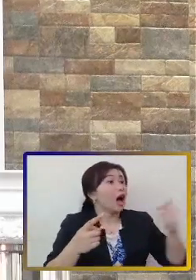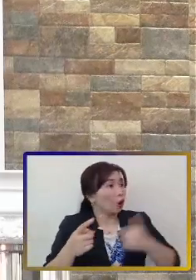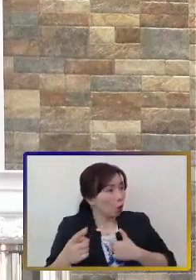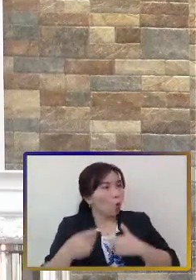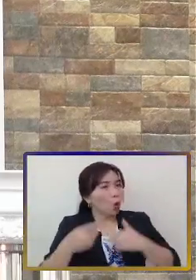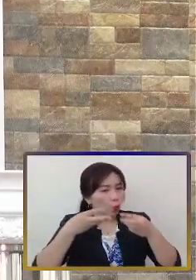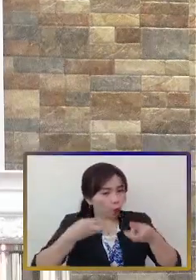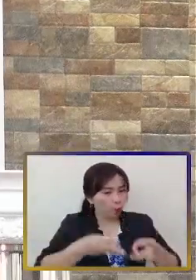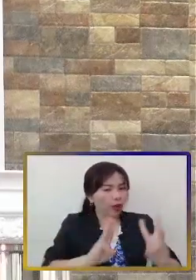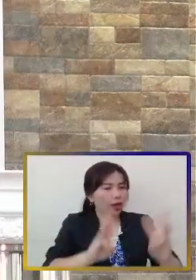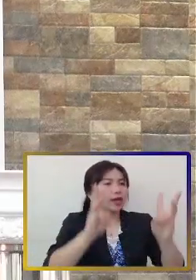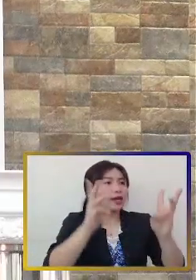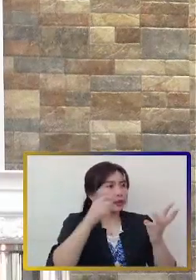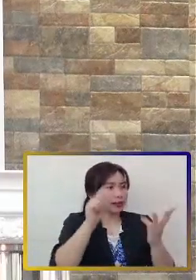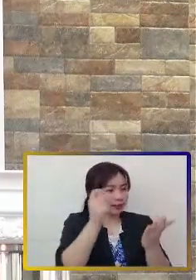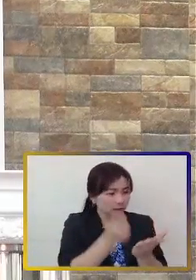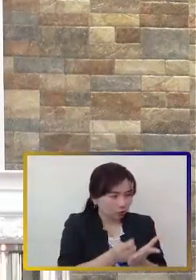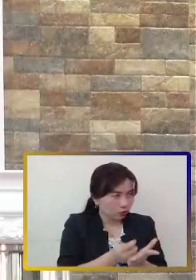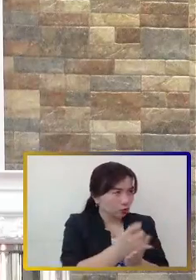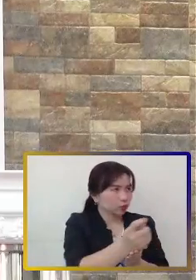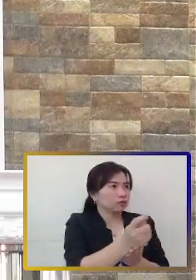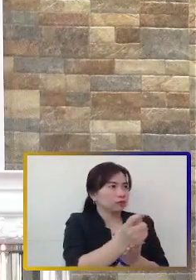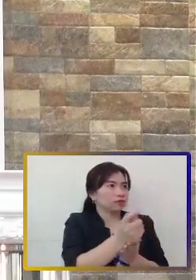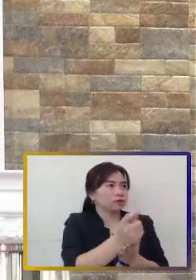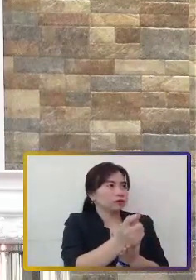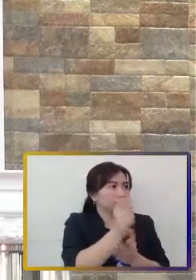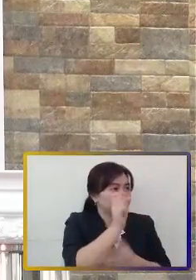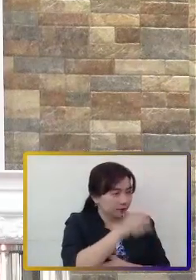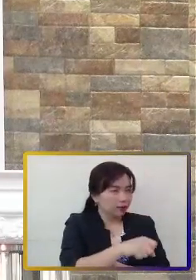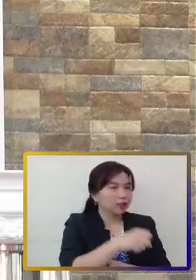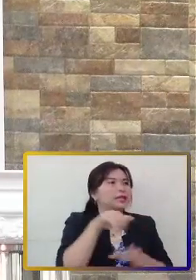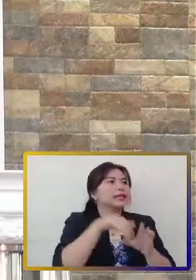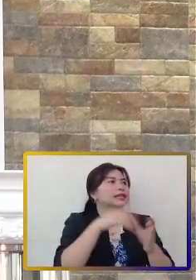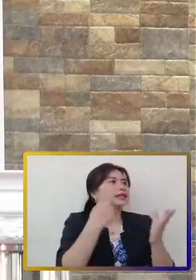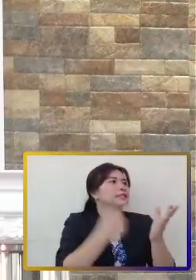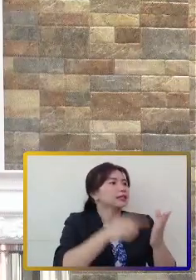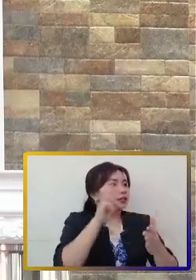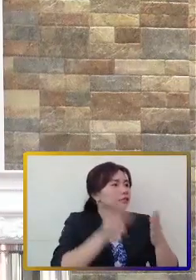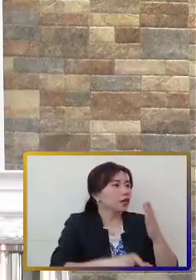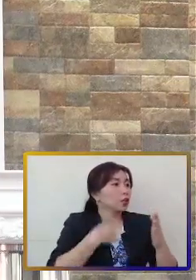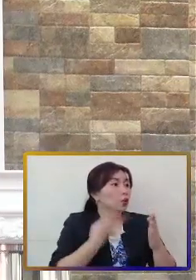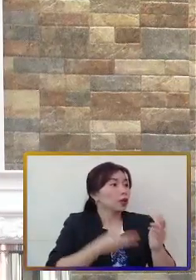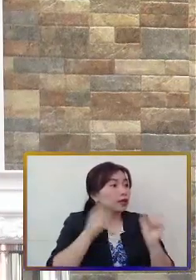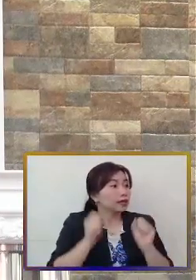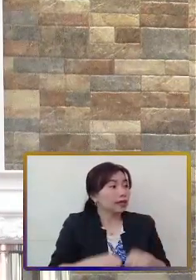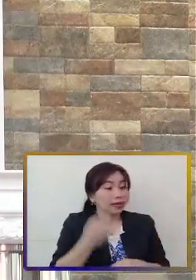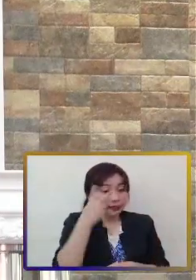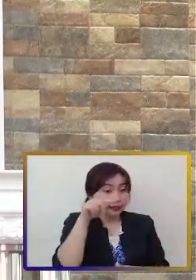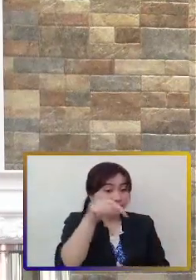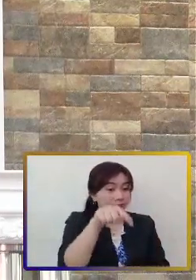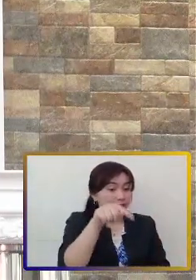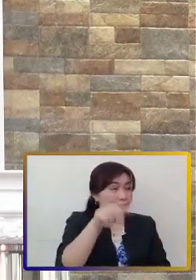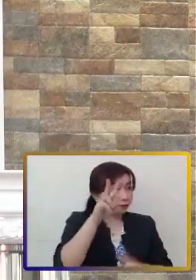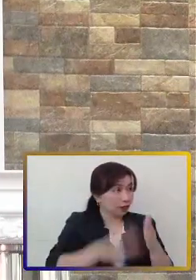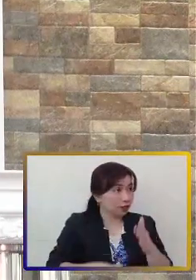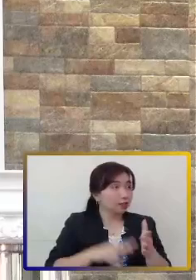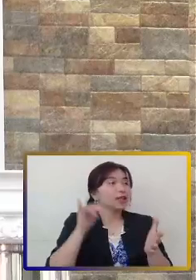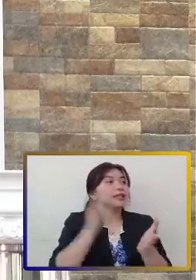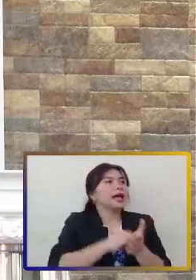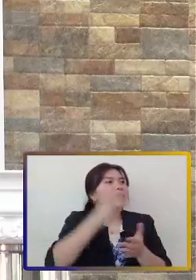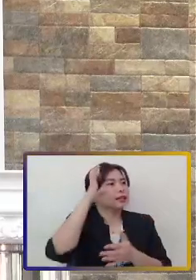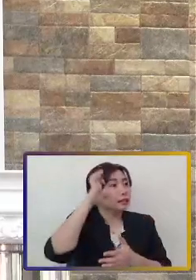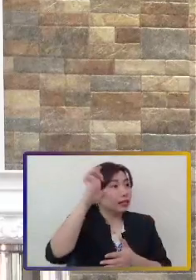truth maliwanag sinasabi ng Bibliya in this passage makikita natin that he